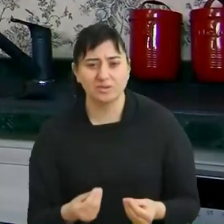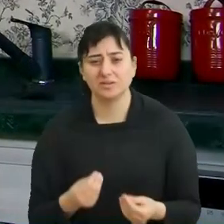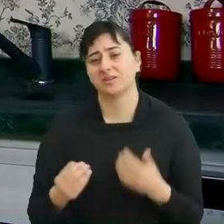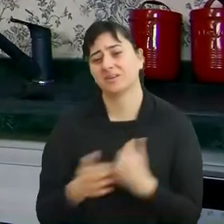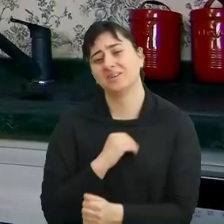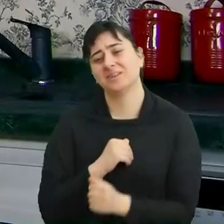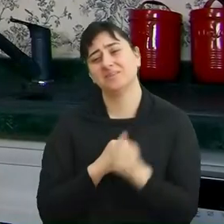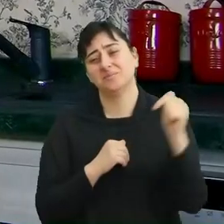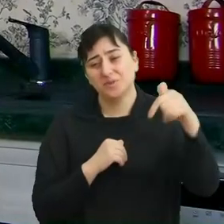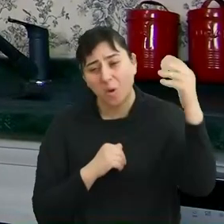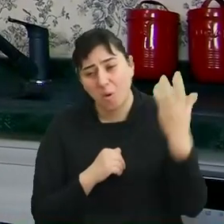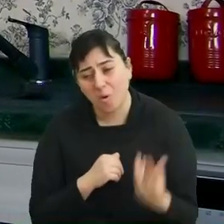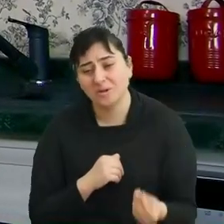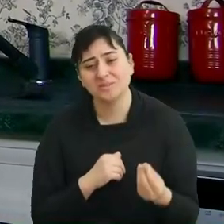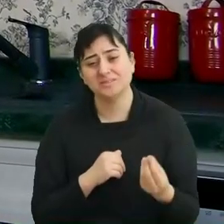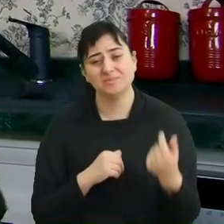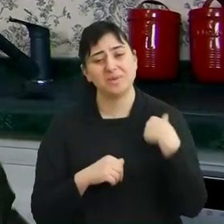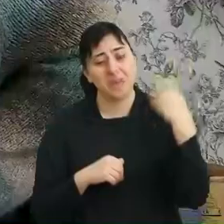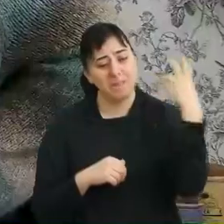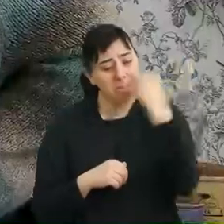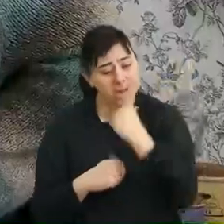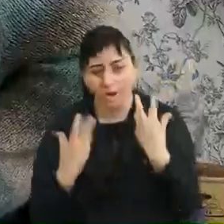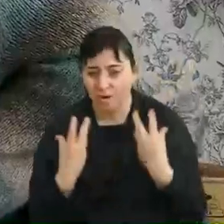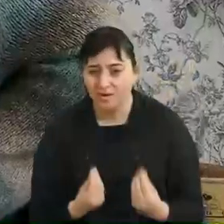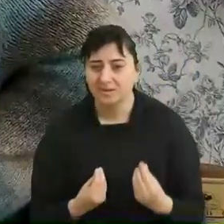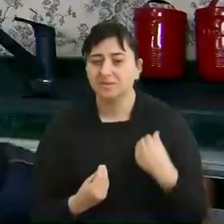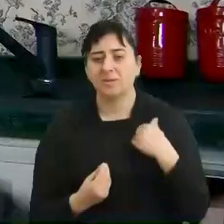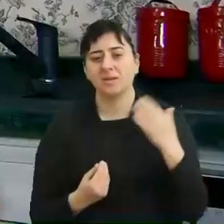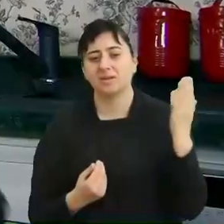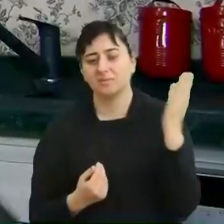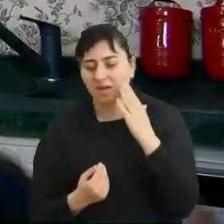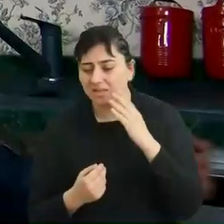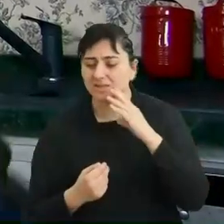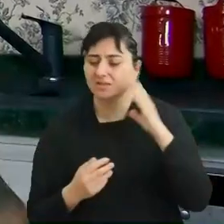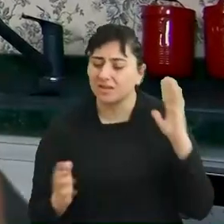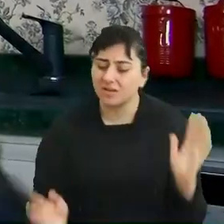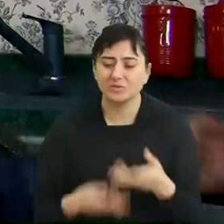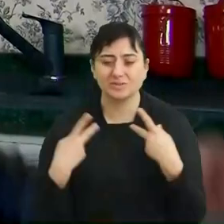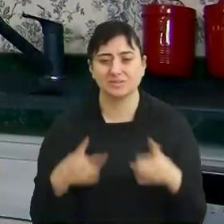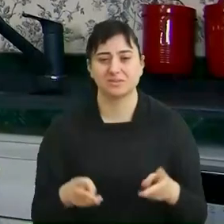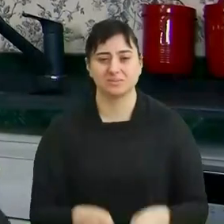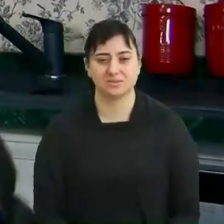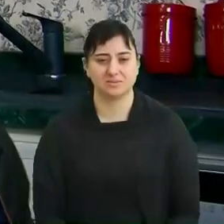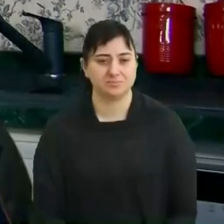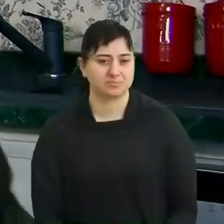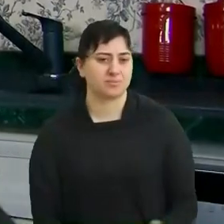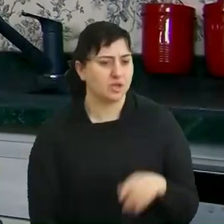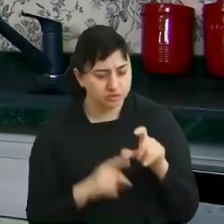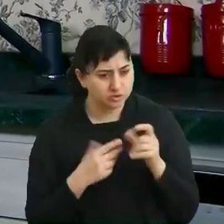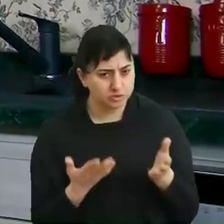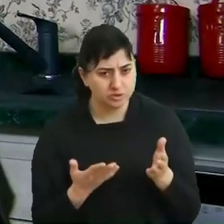Ay keşke burada olaydı da bağırsaydı, bağıraydı, çağıraydı.